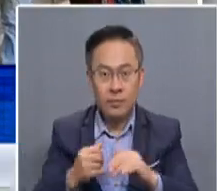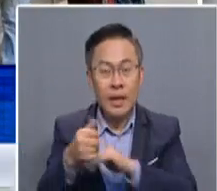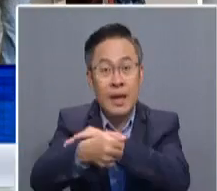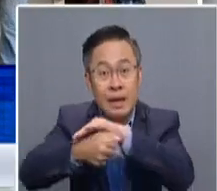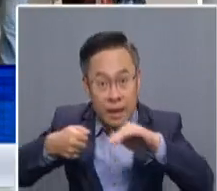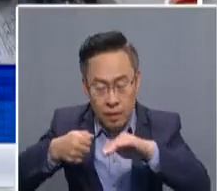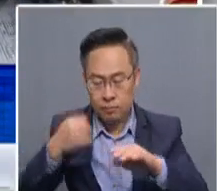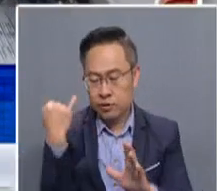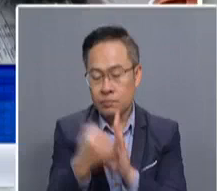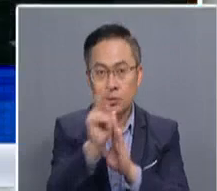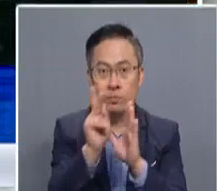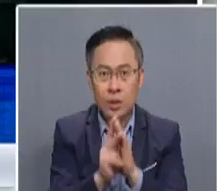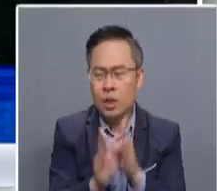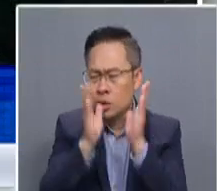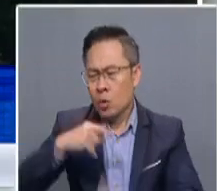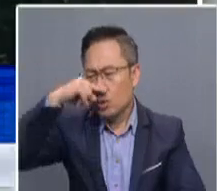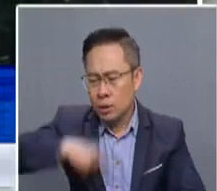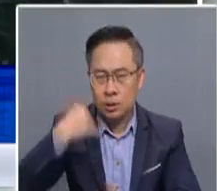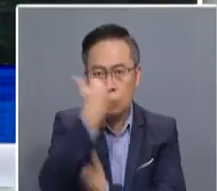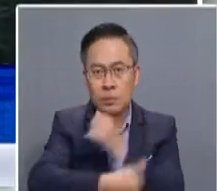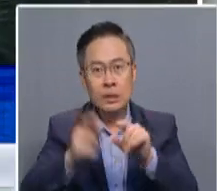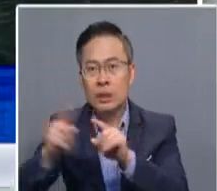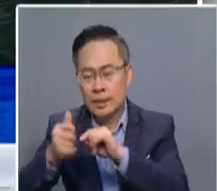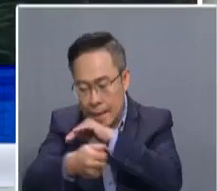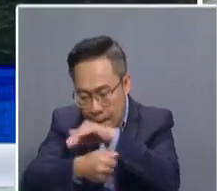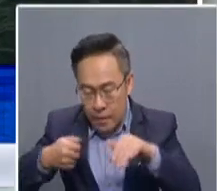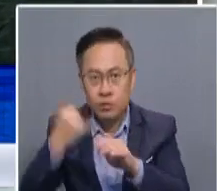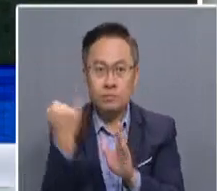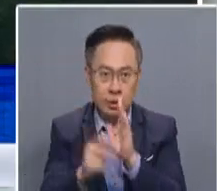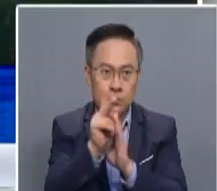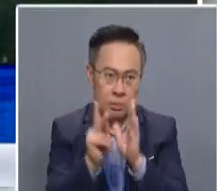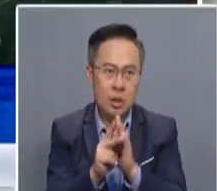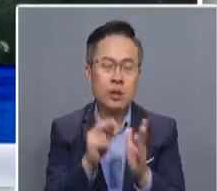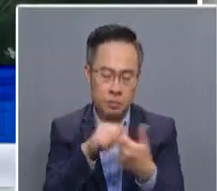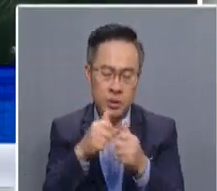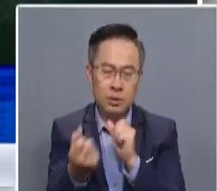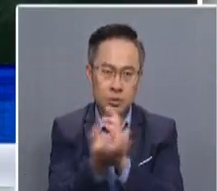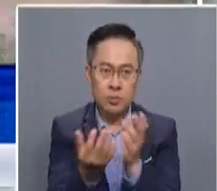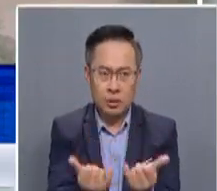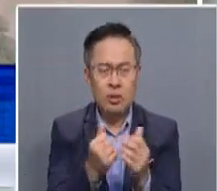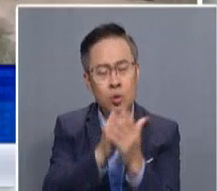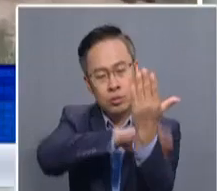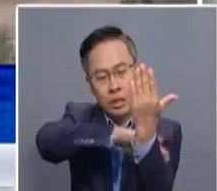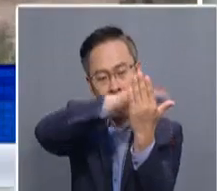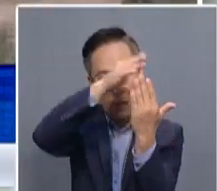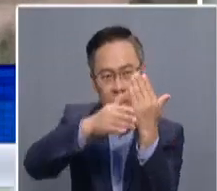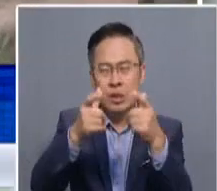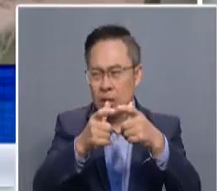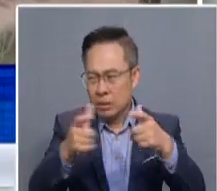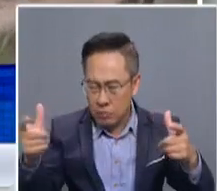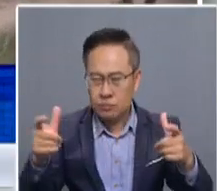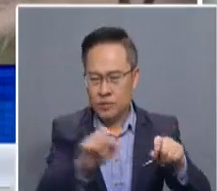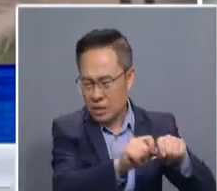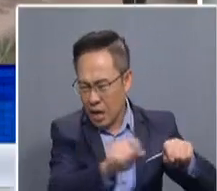ะครับไม่ว่าจะเป็นทั้งคนไทยคนต่างชาติก็ตามเนี่ยเนื่องจากชายแดนของเราเนี่ยค่อนข้างกว้างแล้วก็ยาวแล้วก็